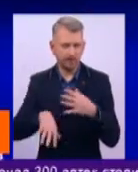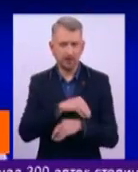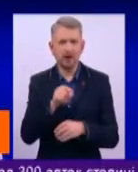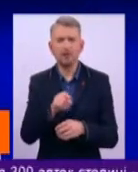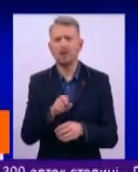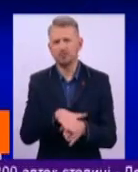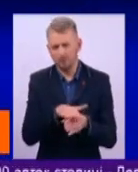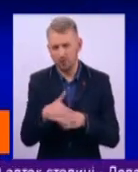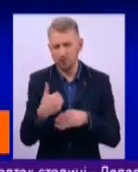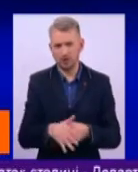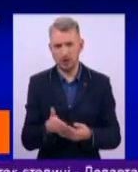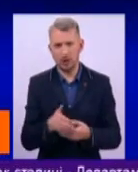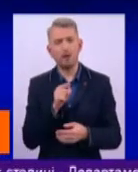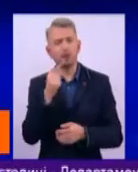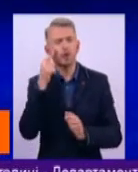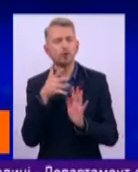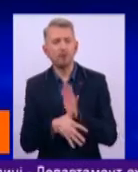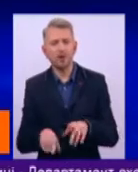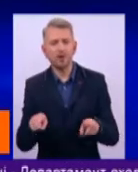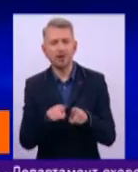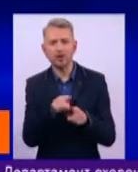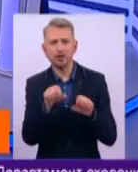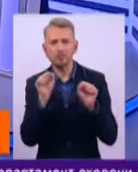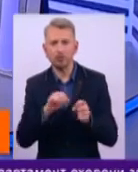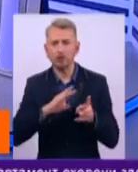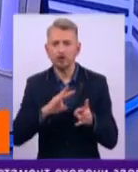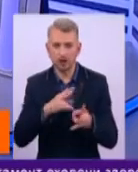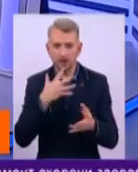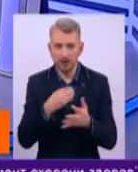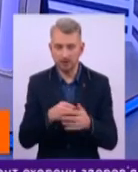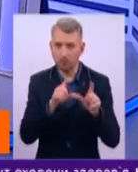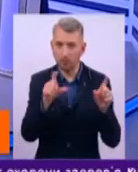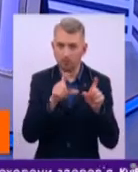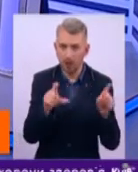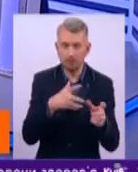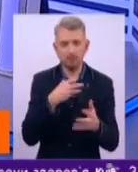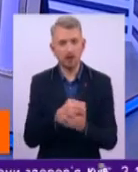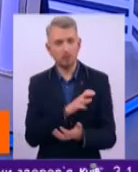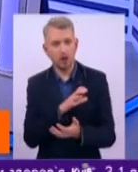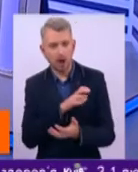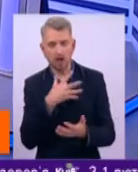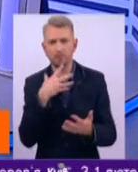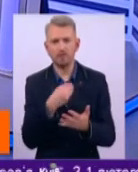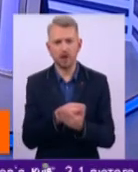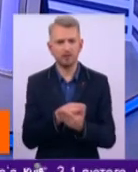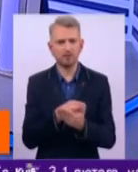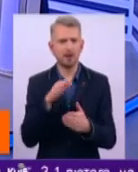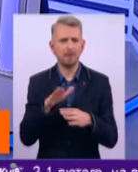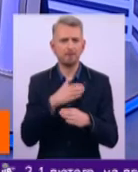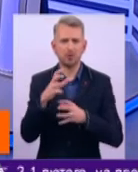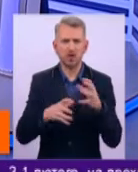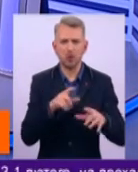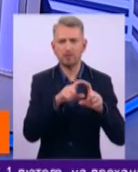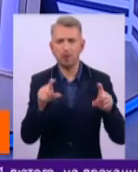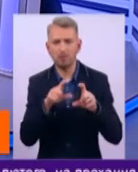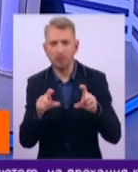це робили. Але вони розуміють, що таким чином вони можуть нашкодити і власним компаніям, власним олігархам, власним транснаціональним